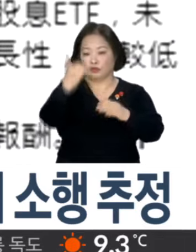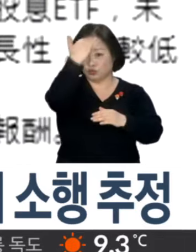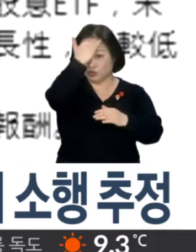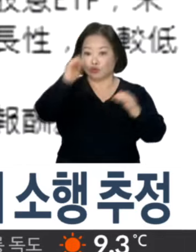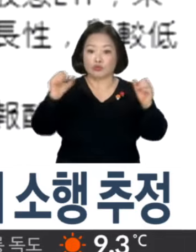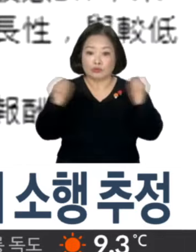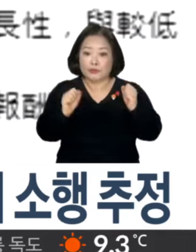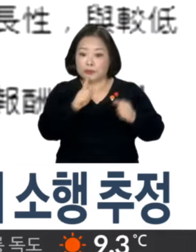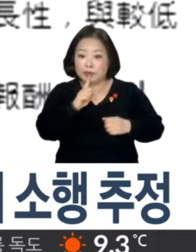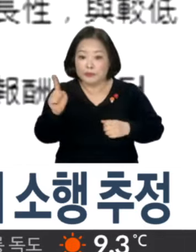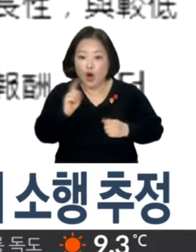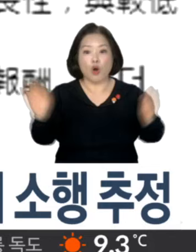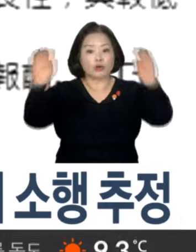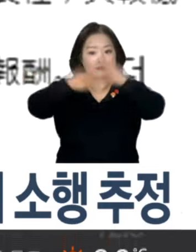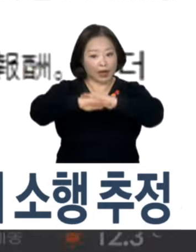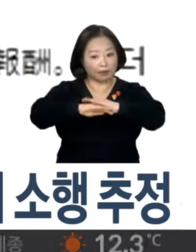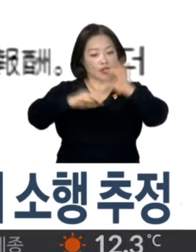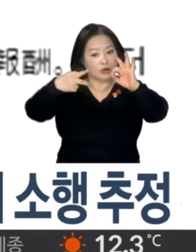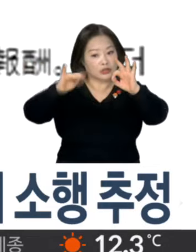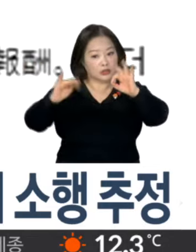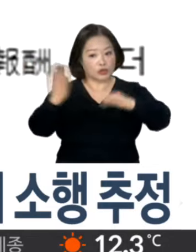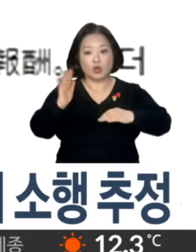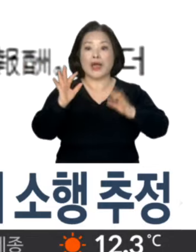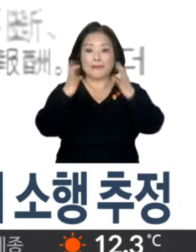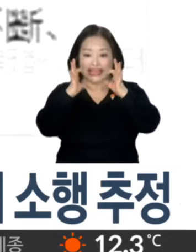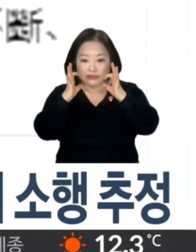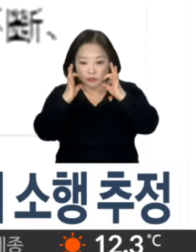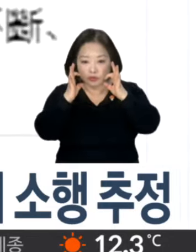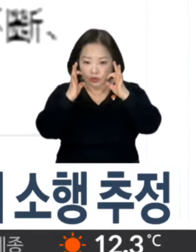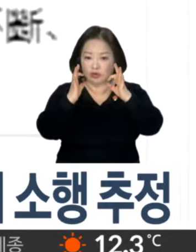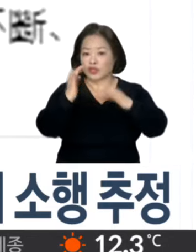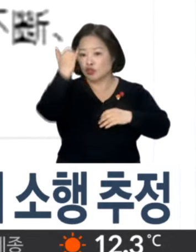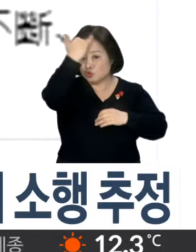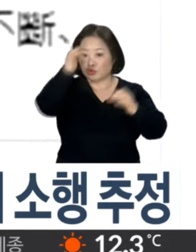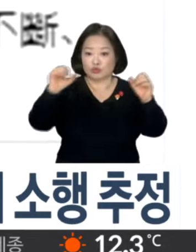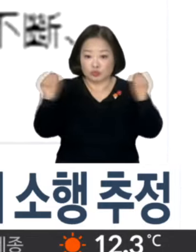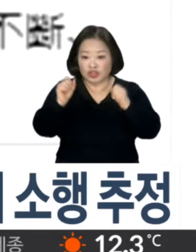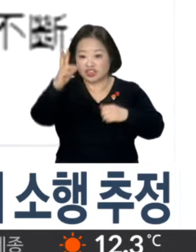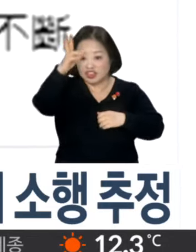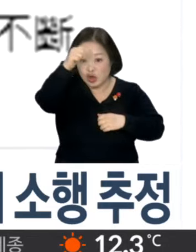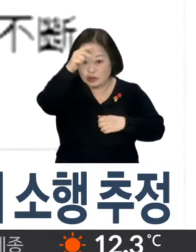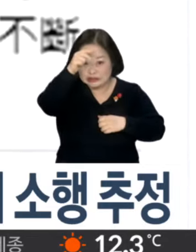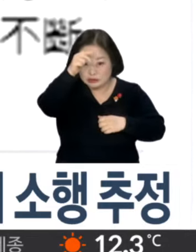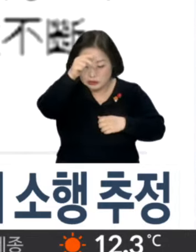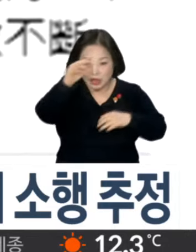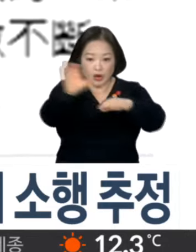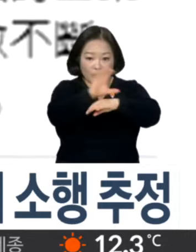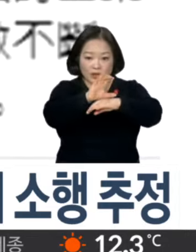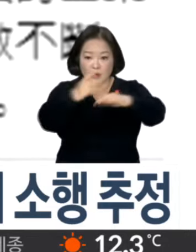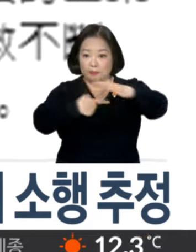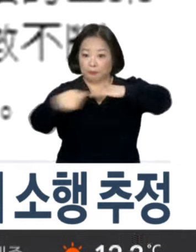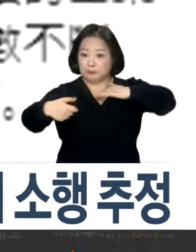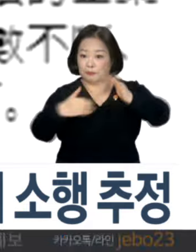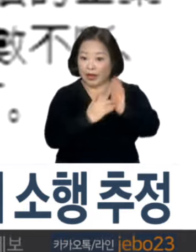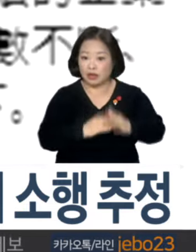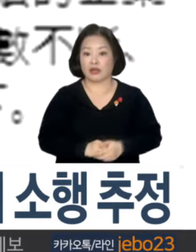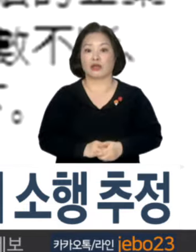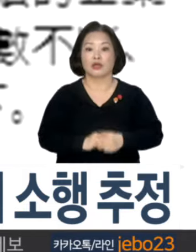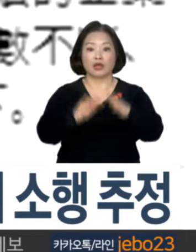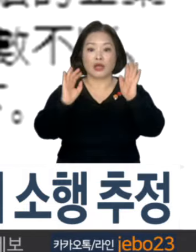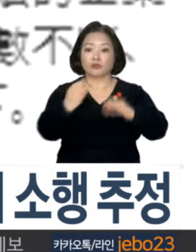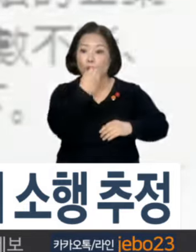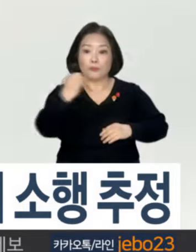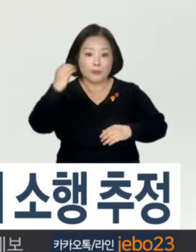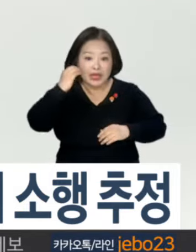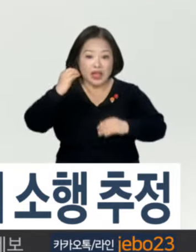경찰청에 따르면 어젯밤 10시쯤 페이스북 충북경찰 페이지의 운영자 개정이 해킹 됐습니다 기존의 충북 경찰청 페이지에